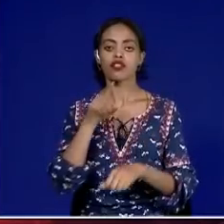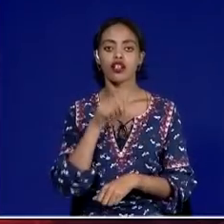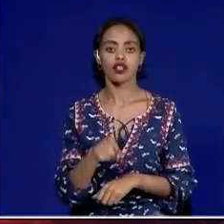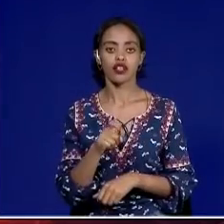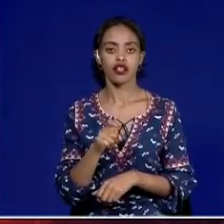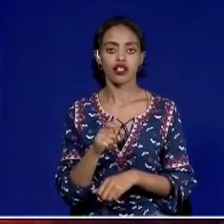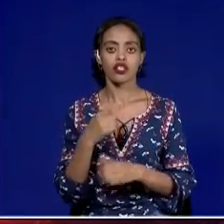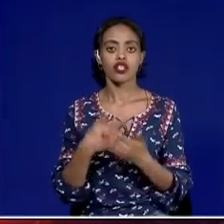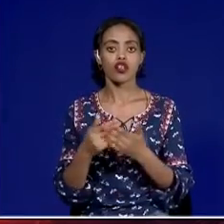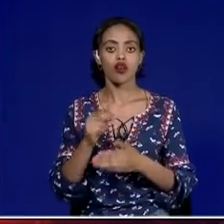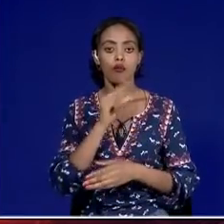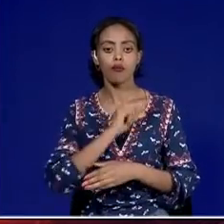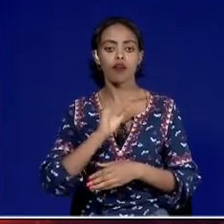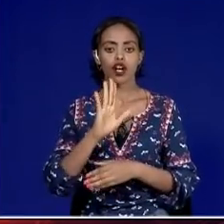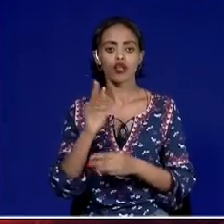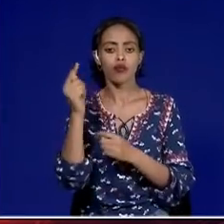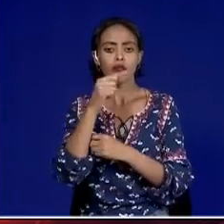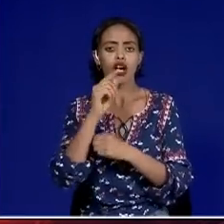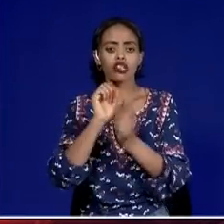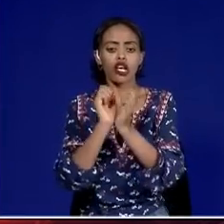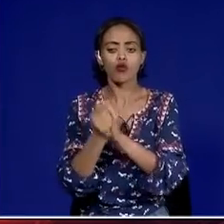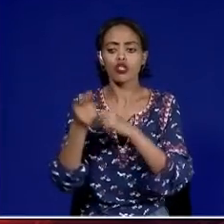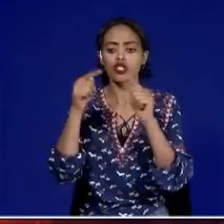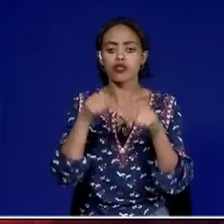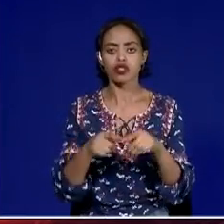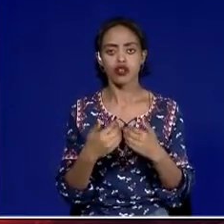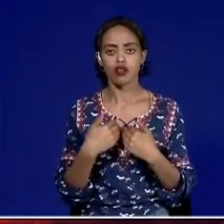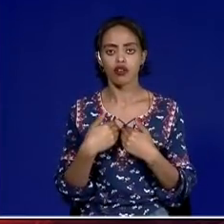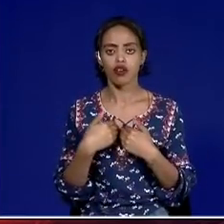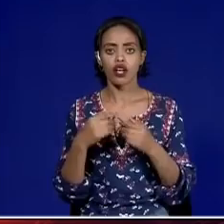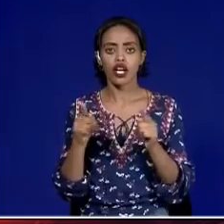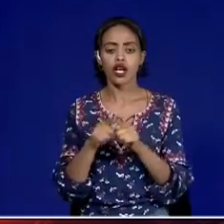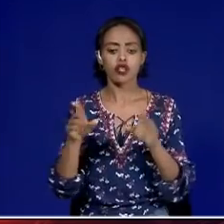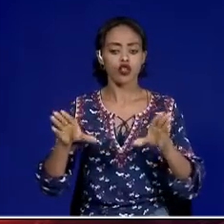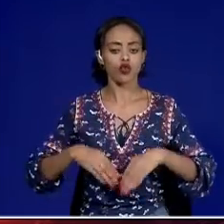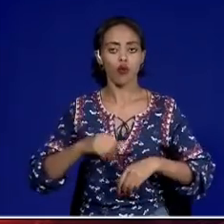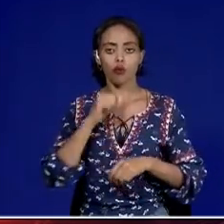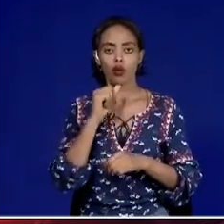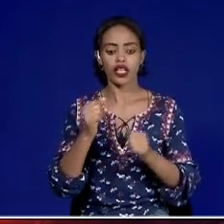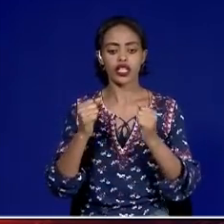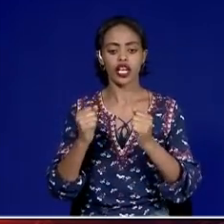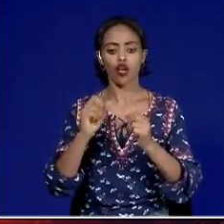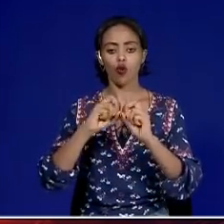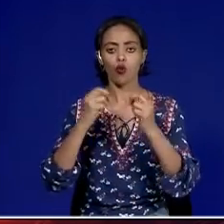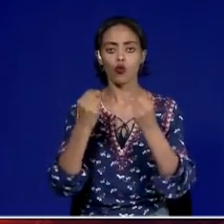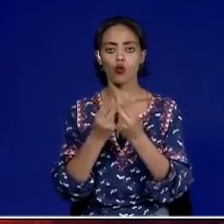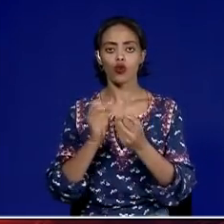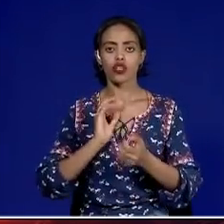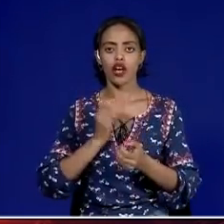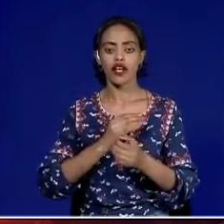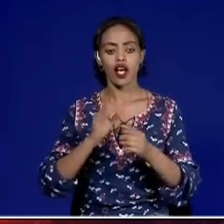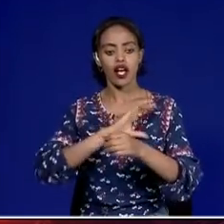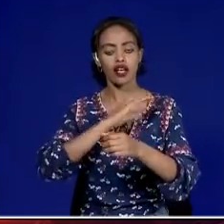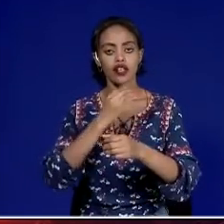እኒኦ ባህራየቱ ብቢ መዓልቲ ላቀየረ ዝመፅ ኣሎ ሃምለይ ንቕበለና ተጠናኺርና ወዳና